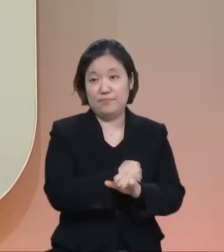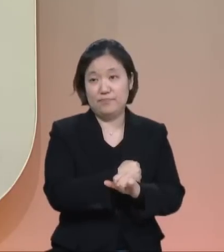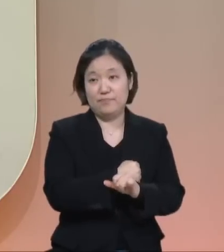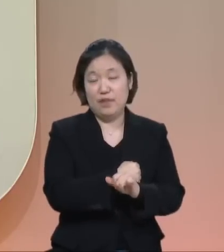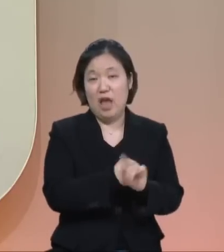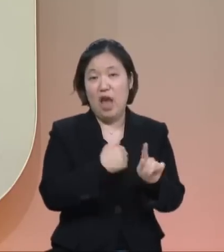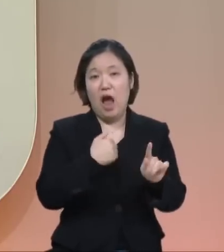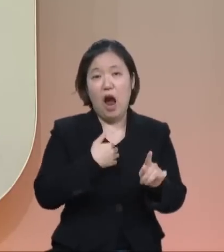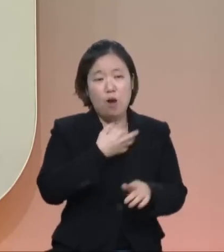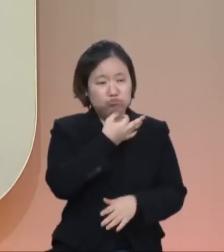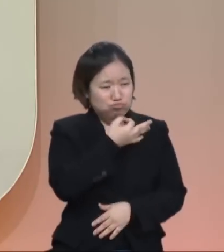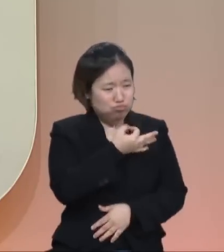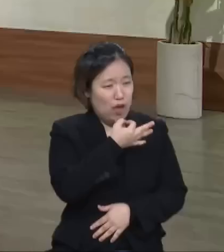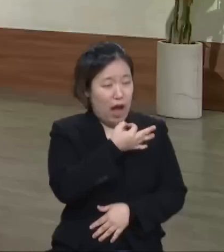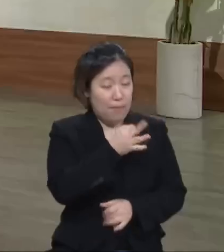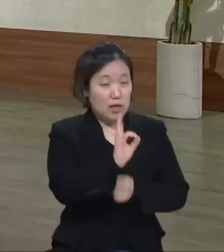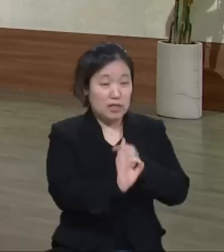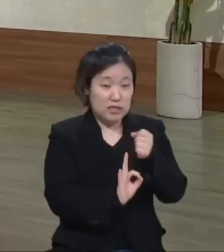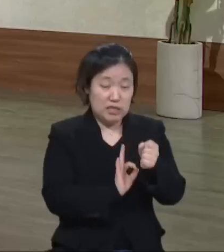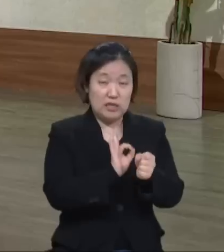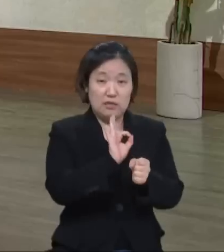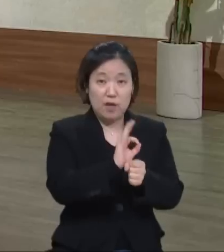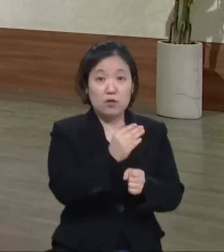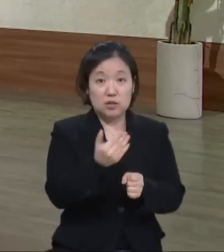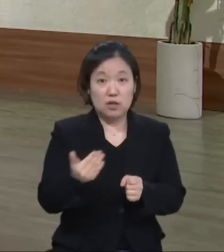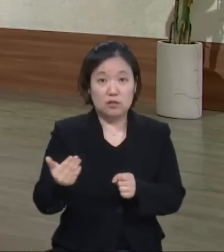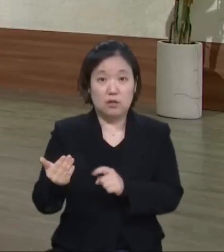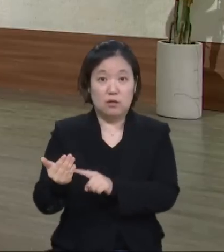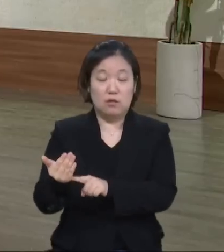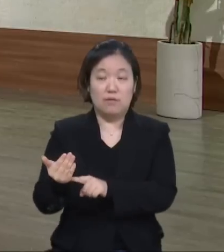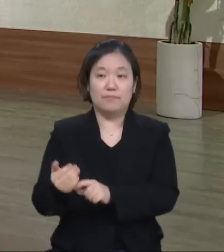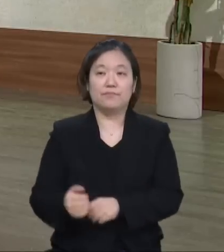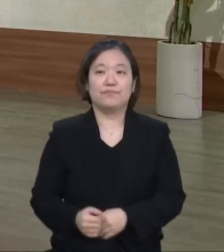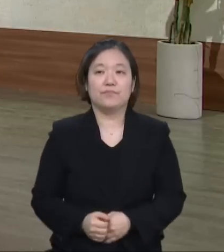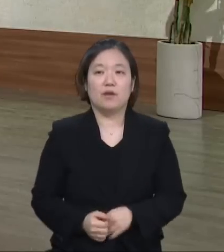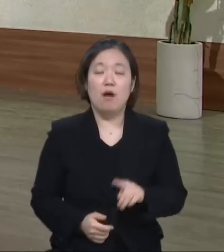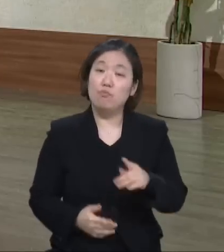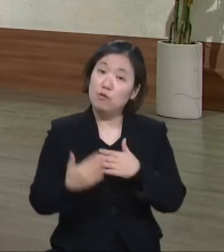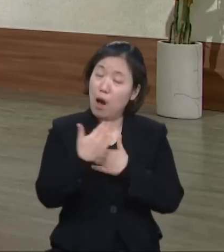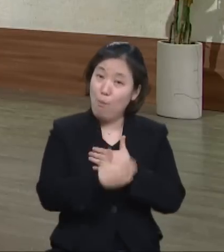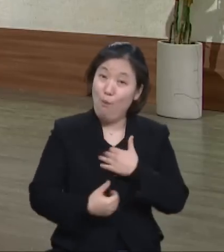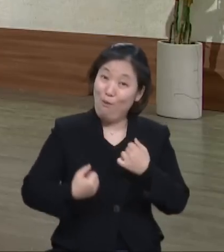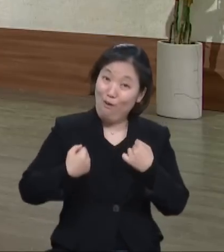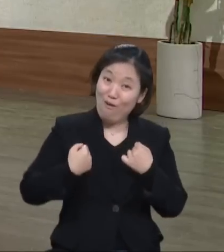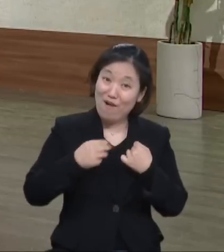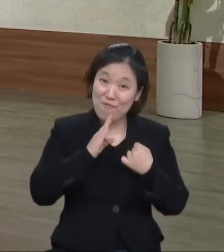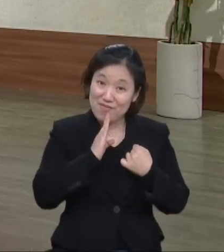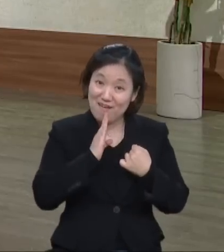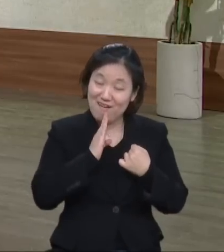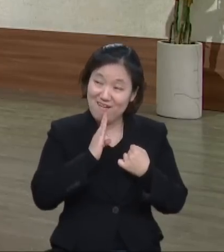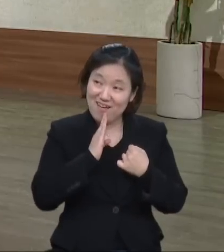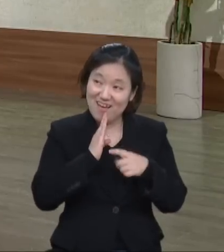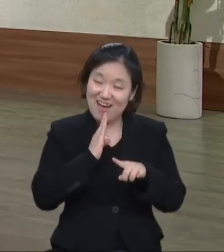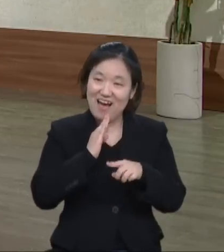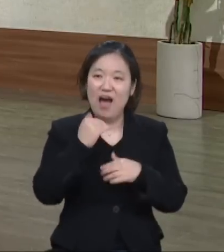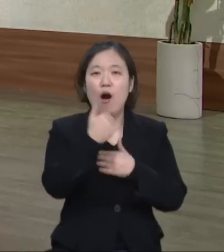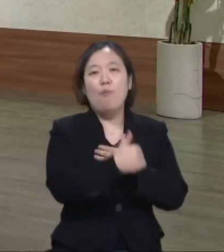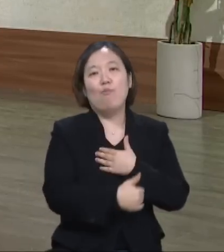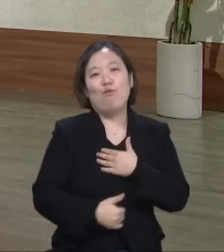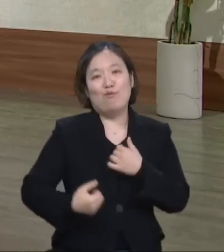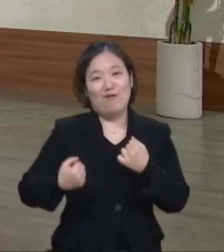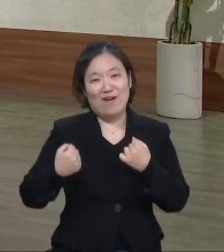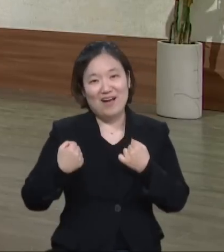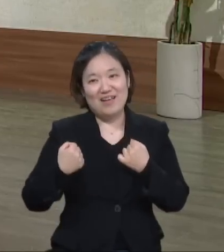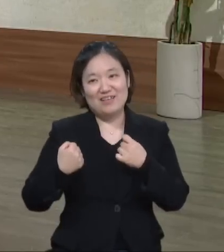그렇게 어제 염불을 하면서 10년의 시간이 지났는데 몸이 좀 많이 건강해지셨나 봐요 그 이렇게